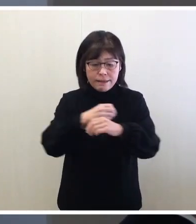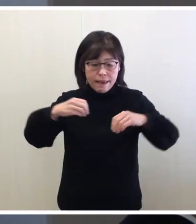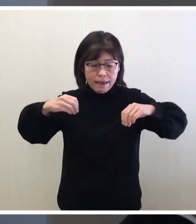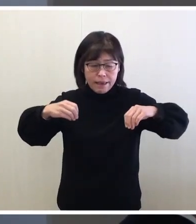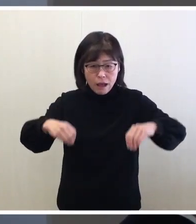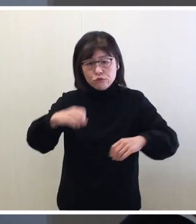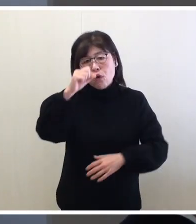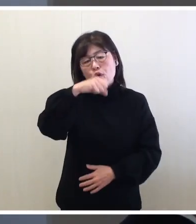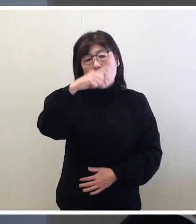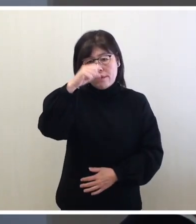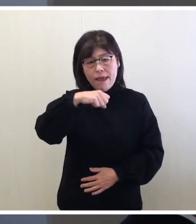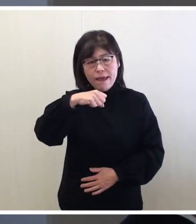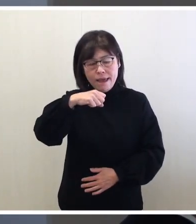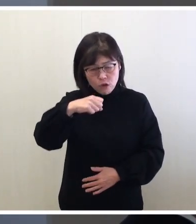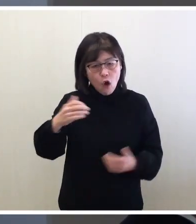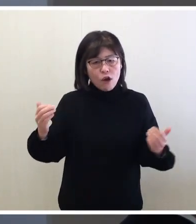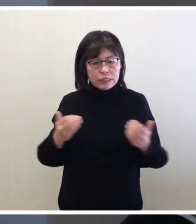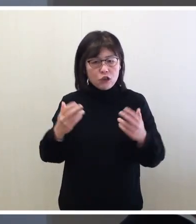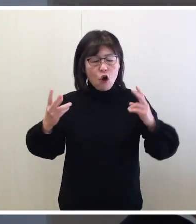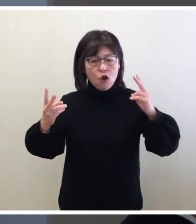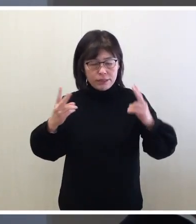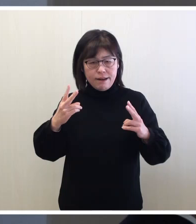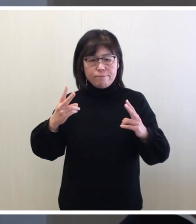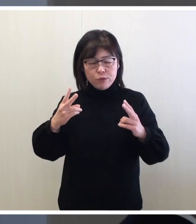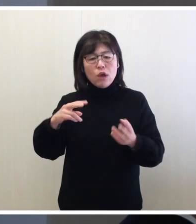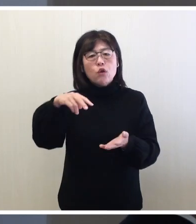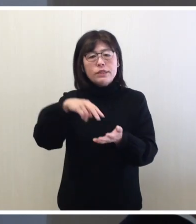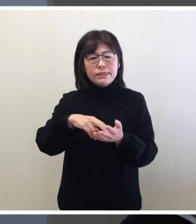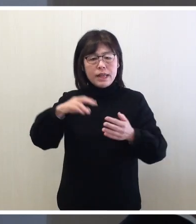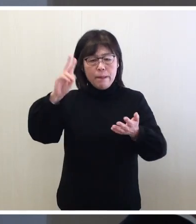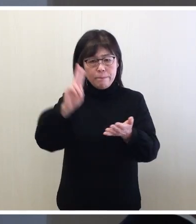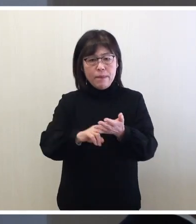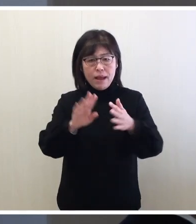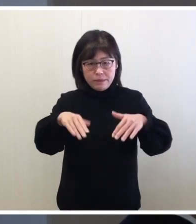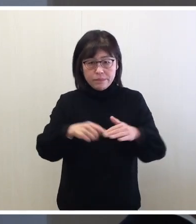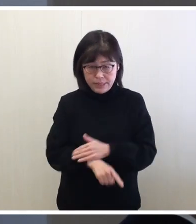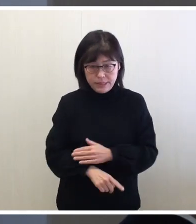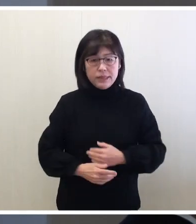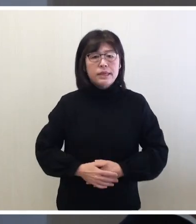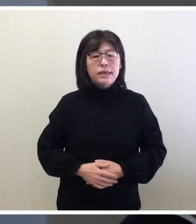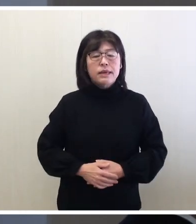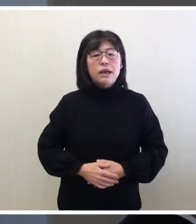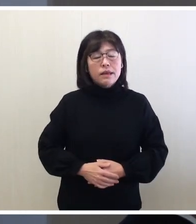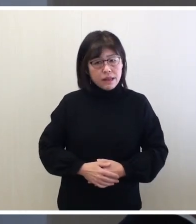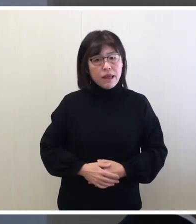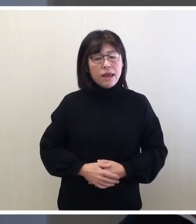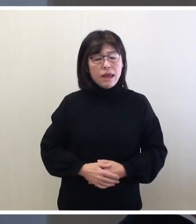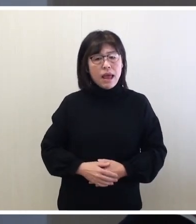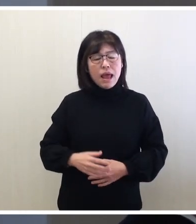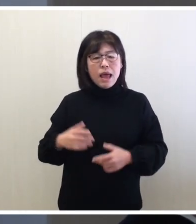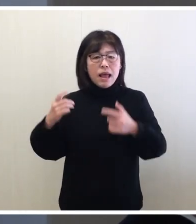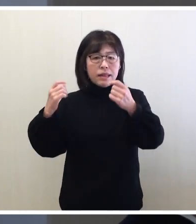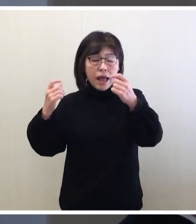日をもって契約予定事業者として決定したということになります。まあ、これによりまして、大